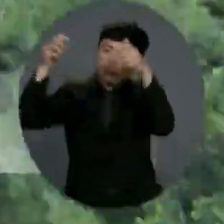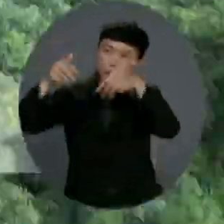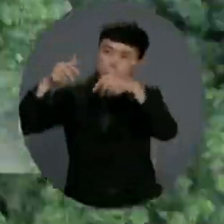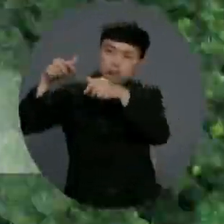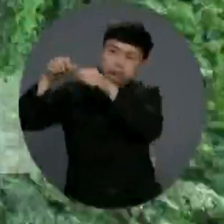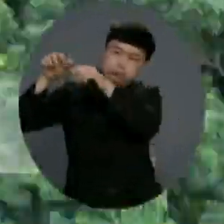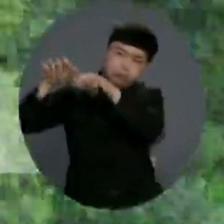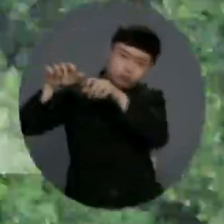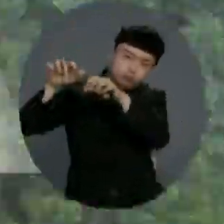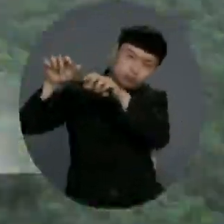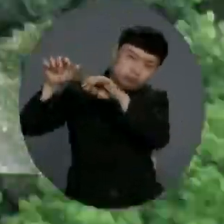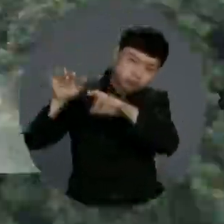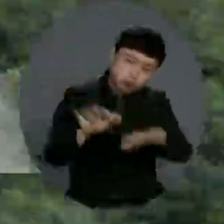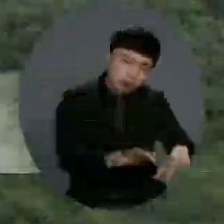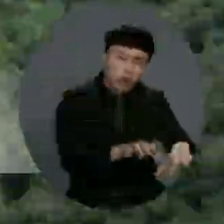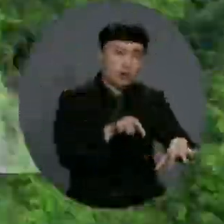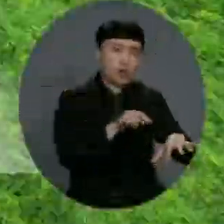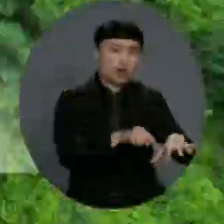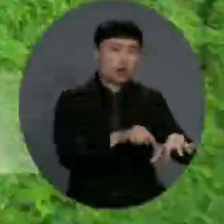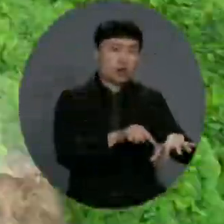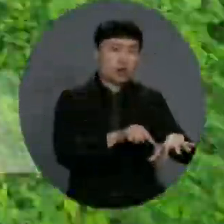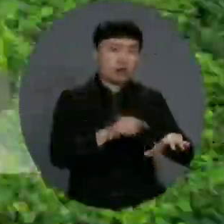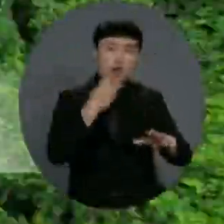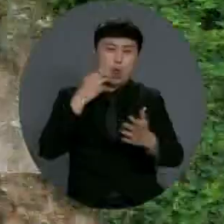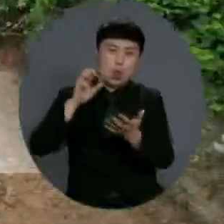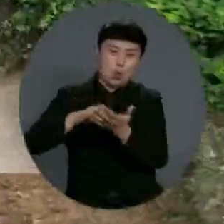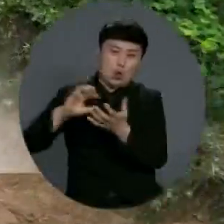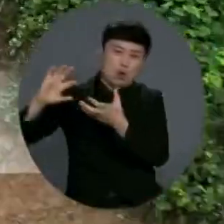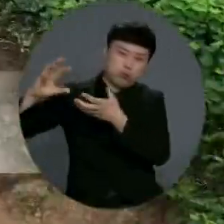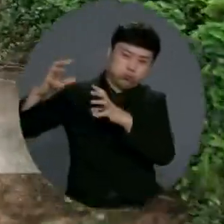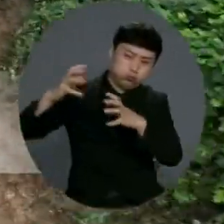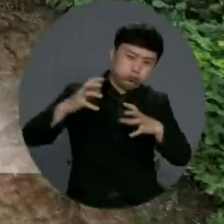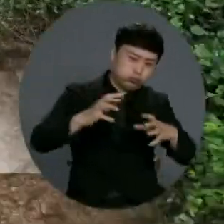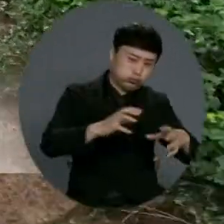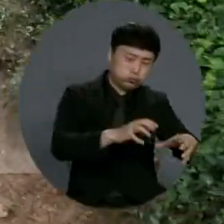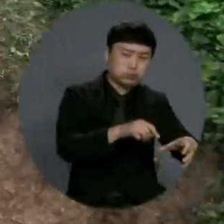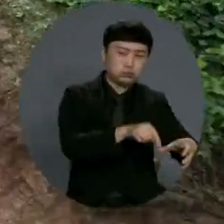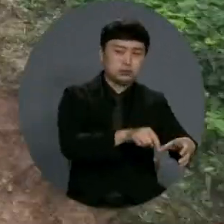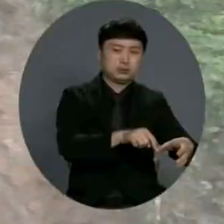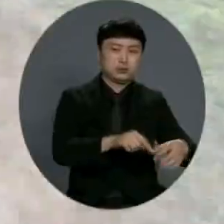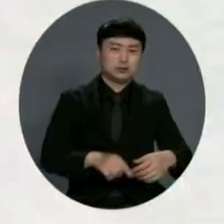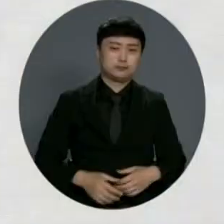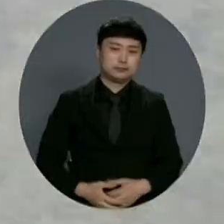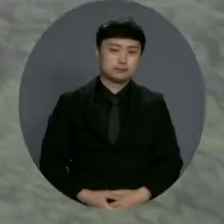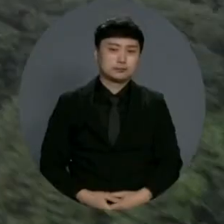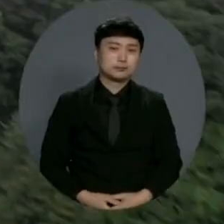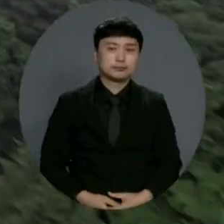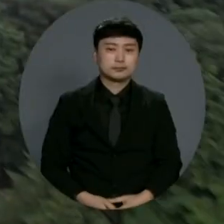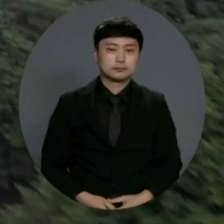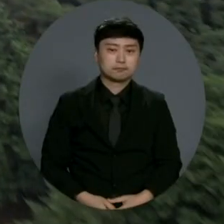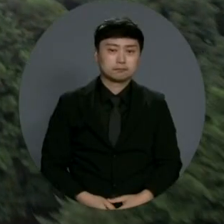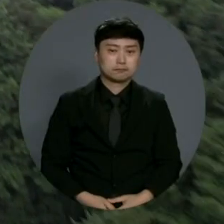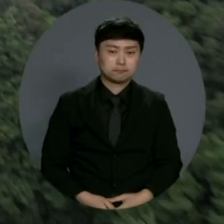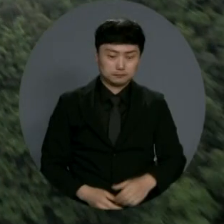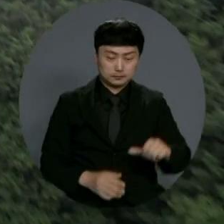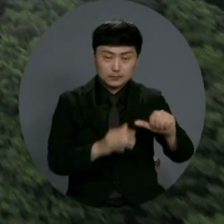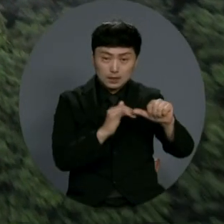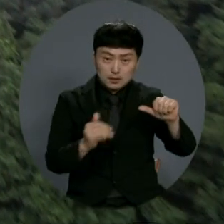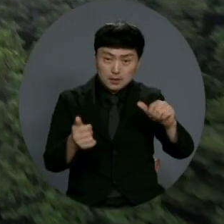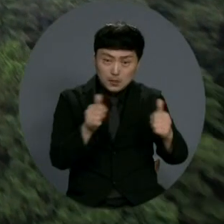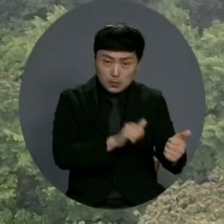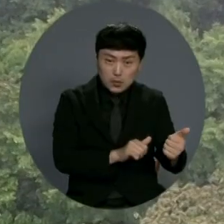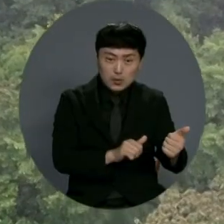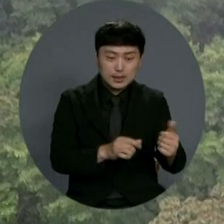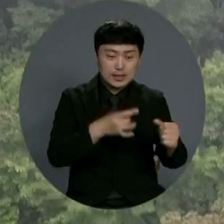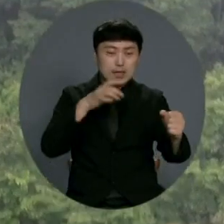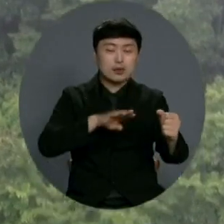나무들은 가속도가 붙으면서 수백 킬로그램의 돌덩어리마저 산 아래 마을로 밀어냈습니다. 5명이 숨진 예천군